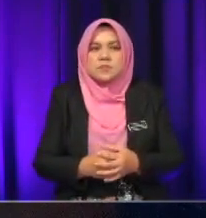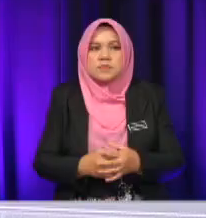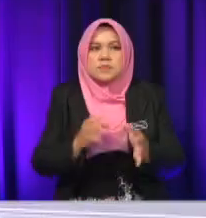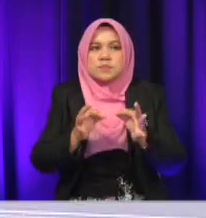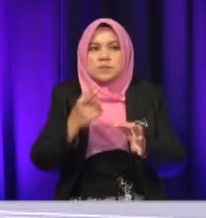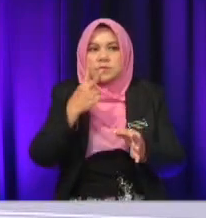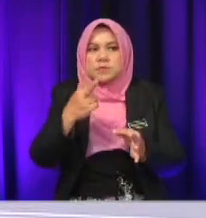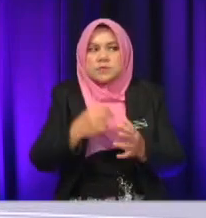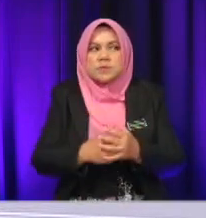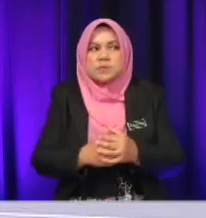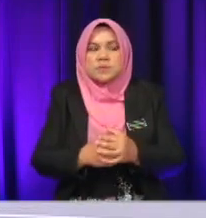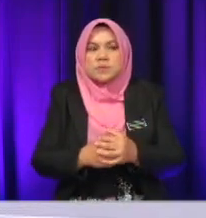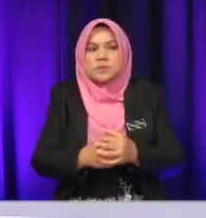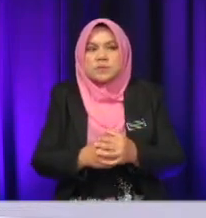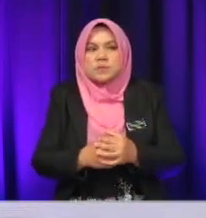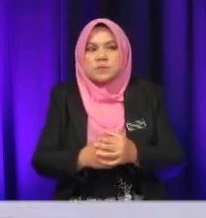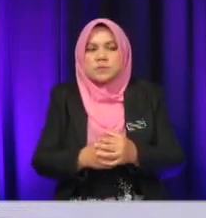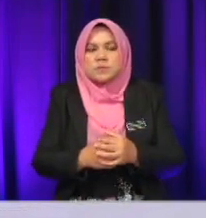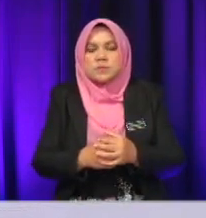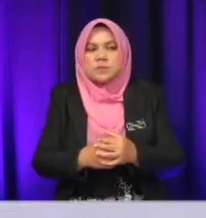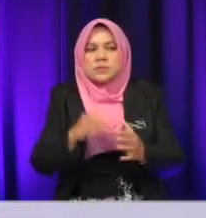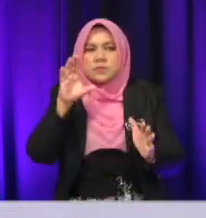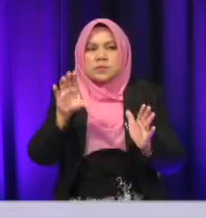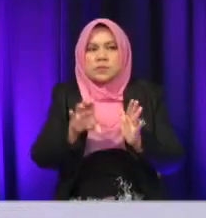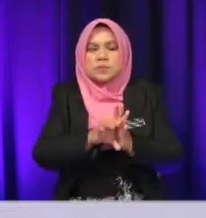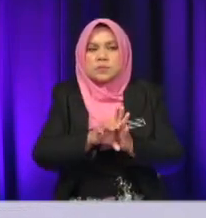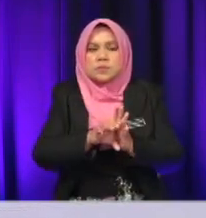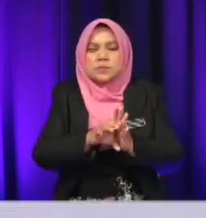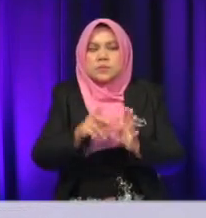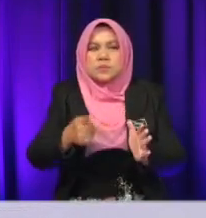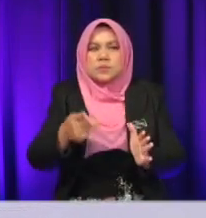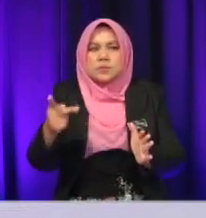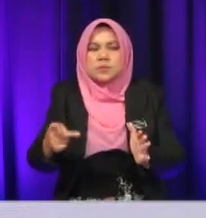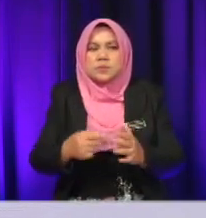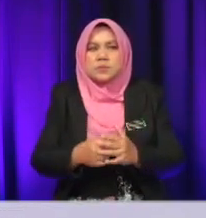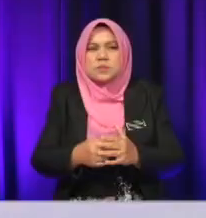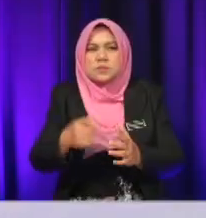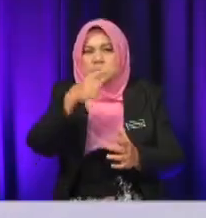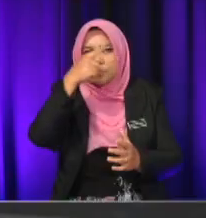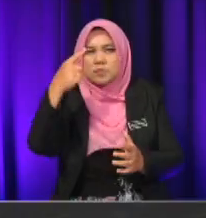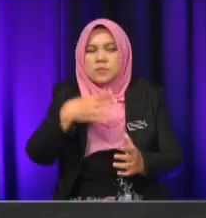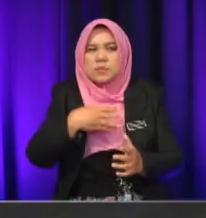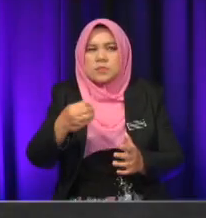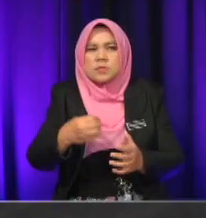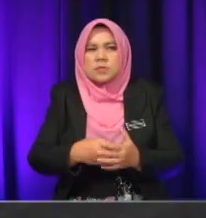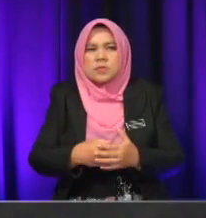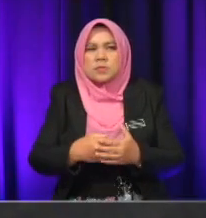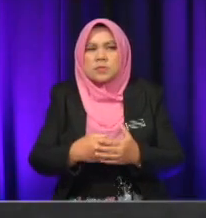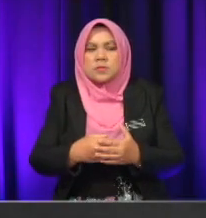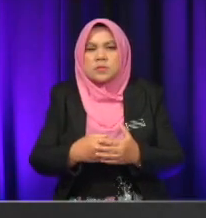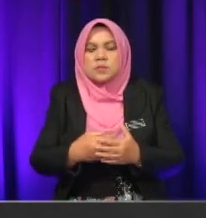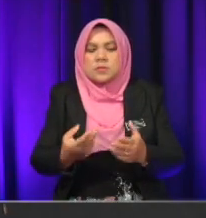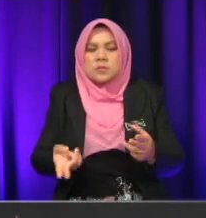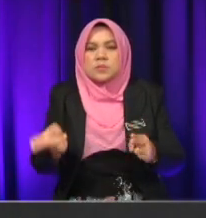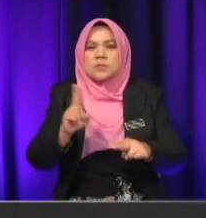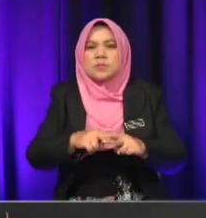lihat contoh poster cikgu ni, kalau gambar produknya ialah hitam putih, tapi cikgu naikkan seri dengan